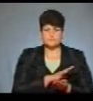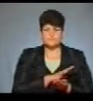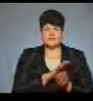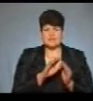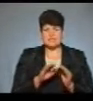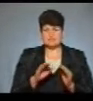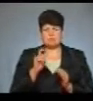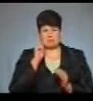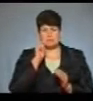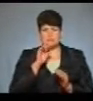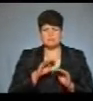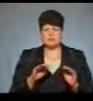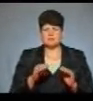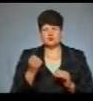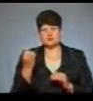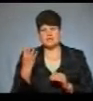підліткам у віці